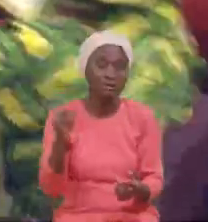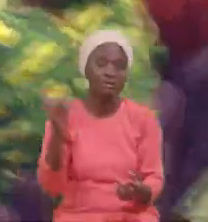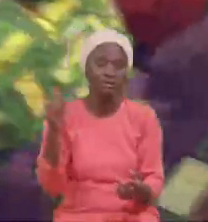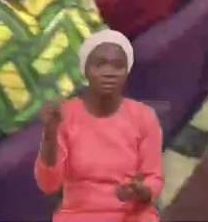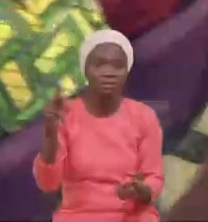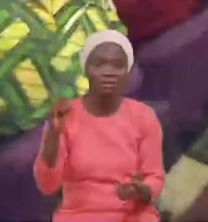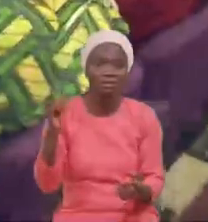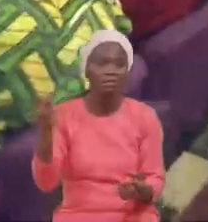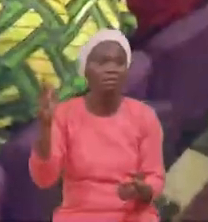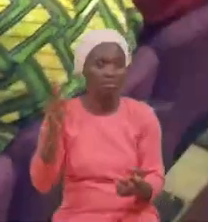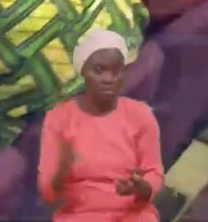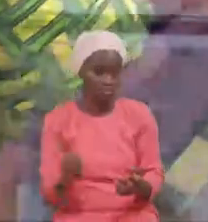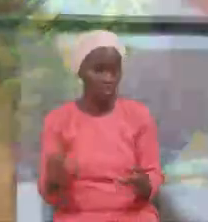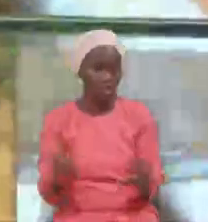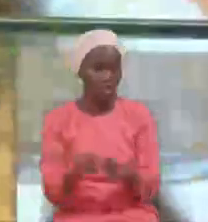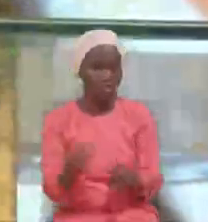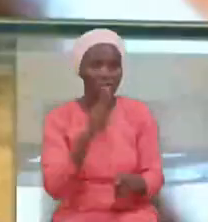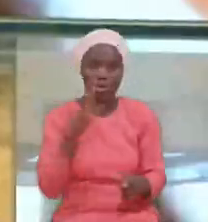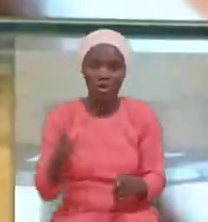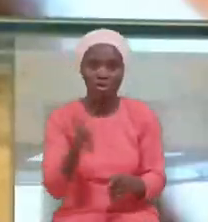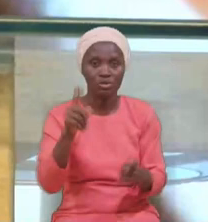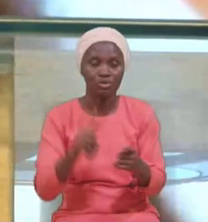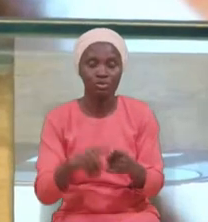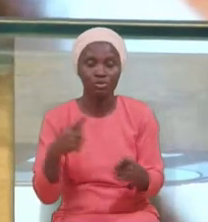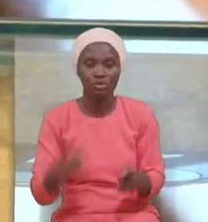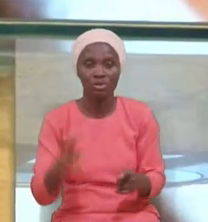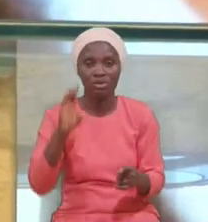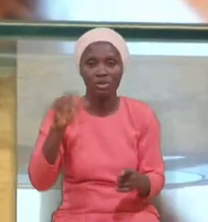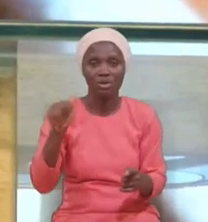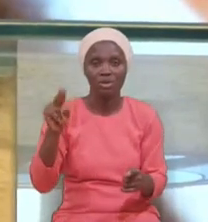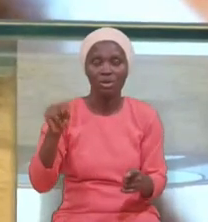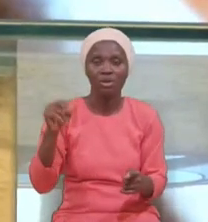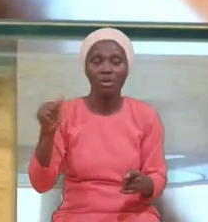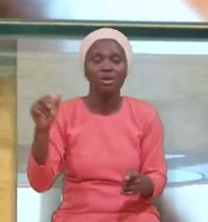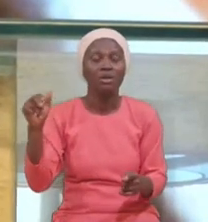de lèpre était promulguée, sauf